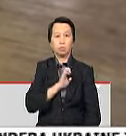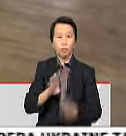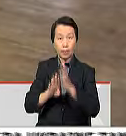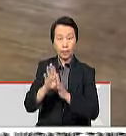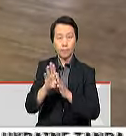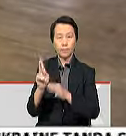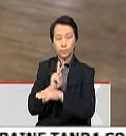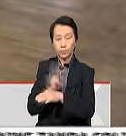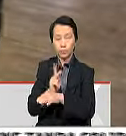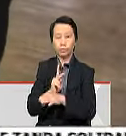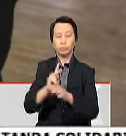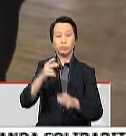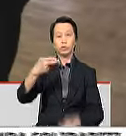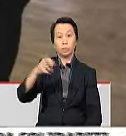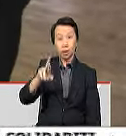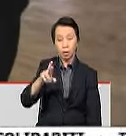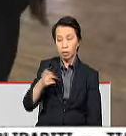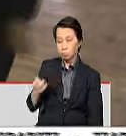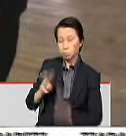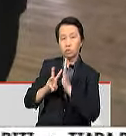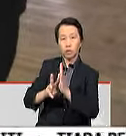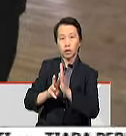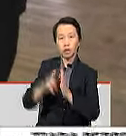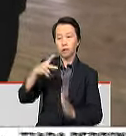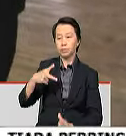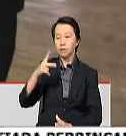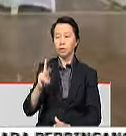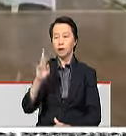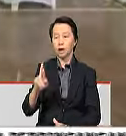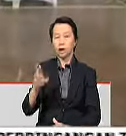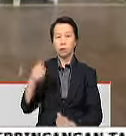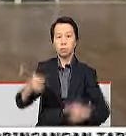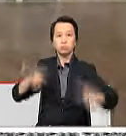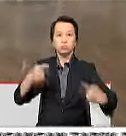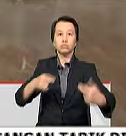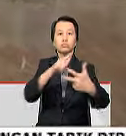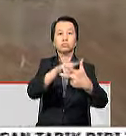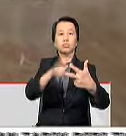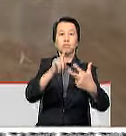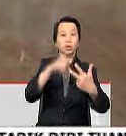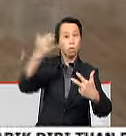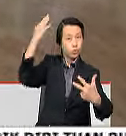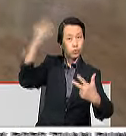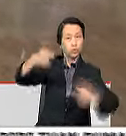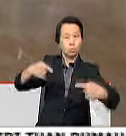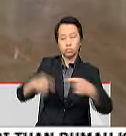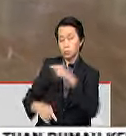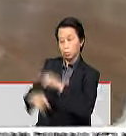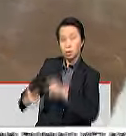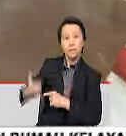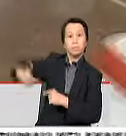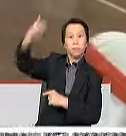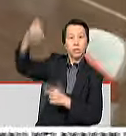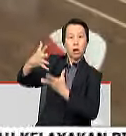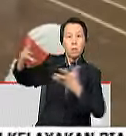Usahawan, Koperasi dan Sumber Manusia yang mewakili parti PKR apabila saingan tiga penjuru lalu menyaksikan beliau menang dengan majoriti